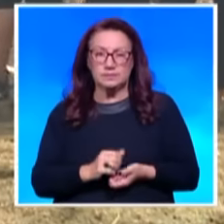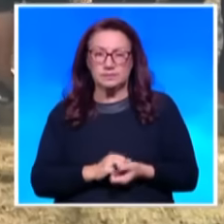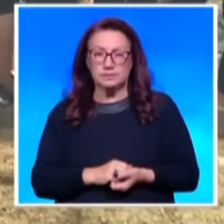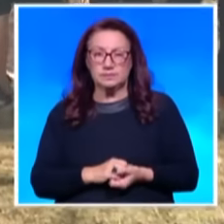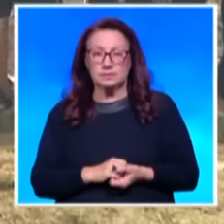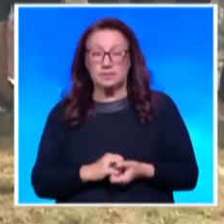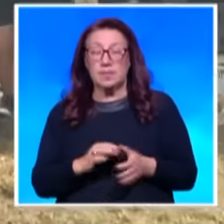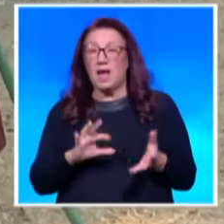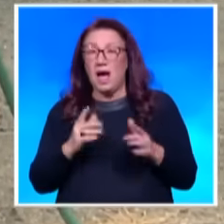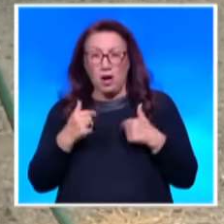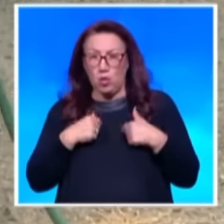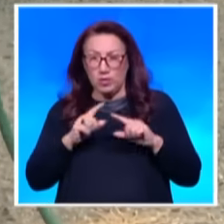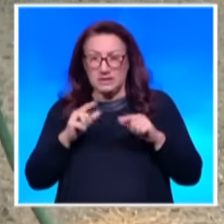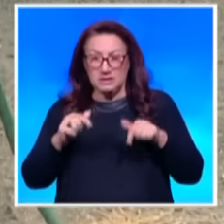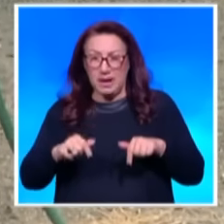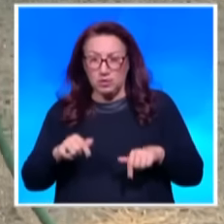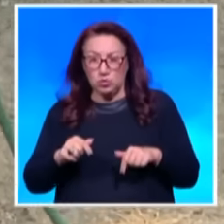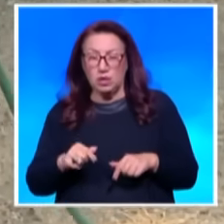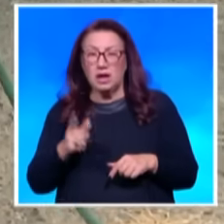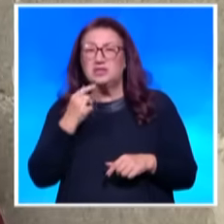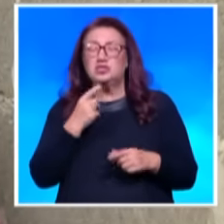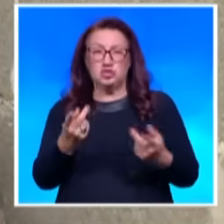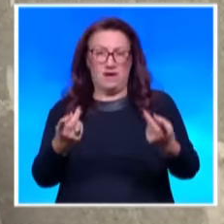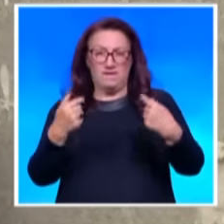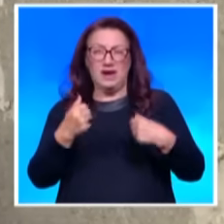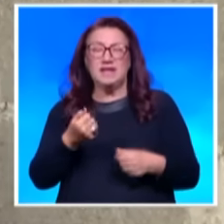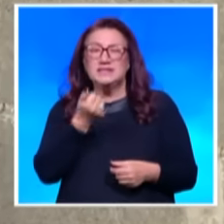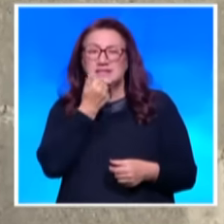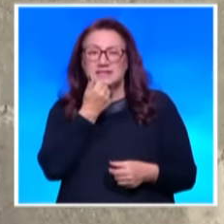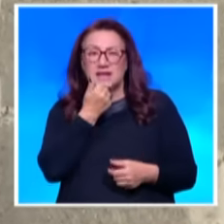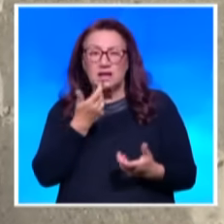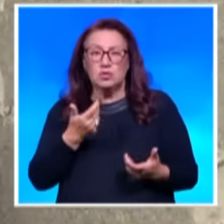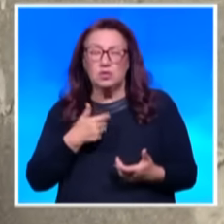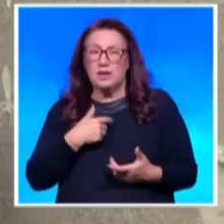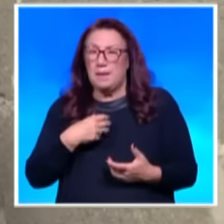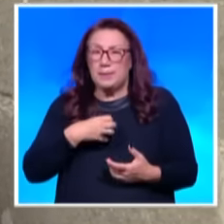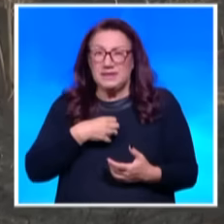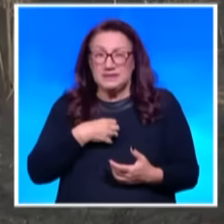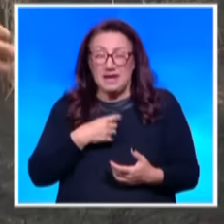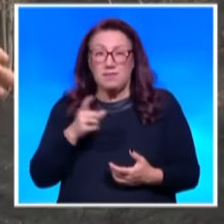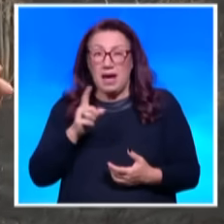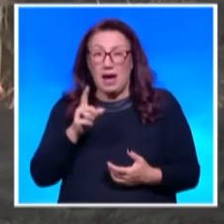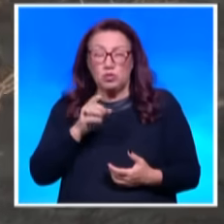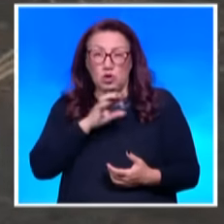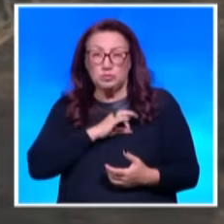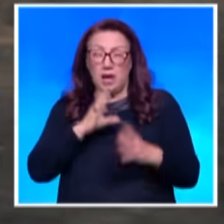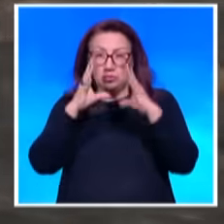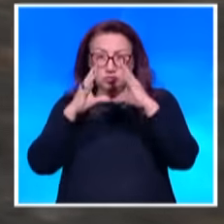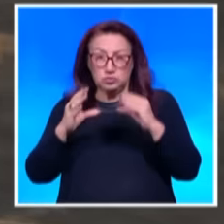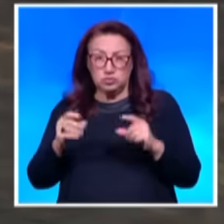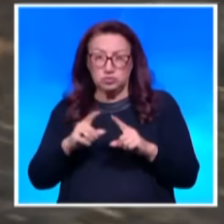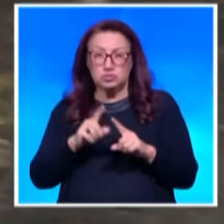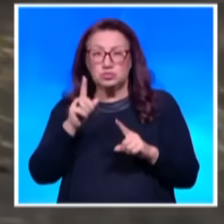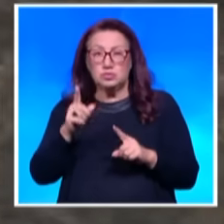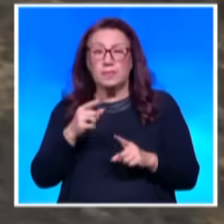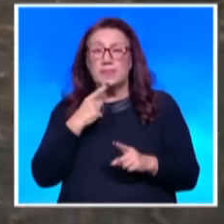Ако не бяхме, тук ще замине. Ако влезе тук, в селото ще изгори. Затова много се притесняваме. 5 часа по-късно гората